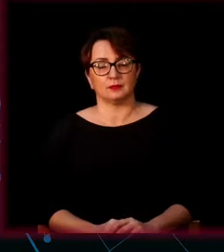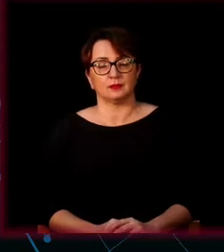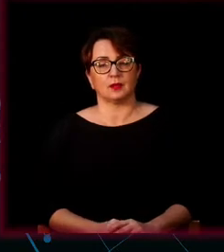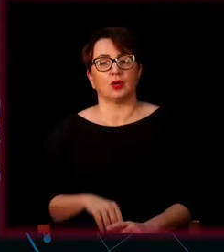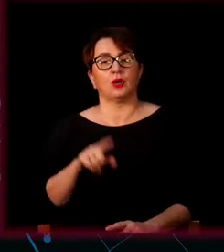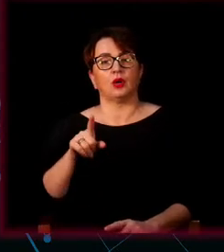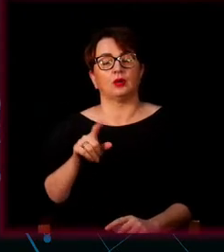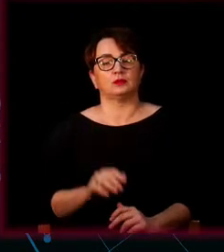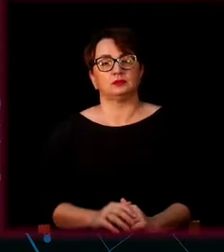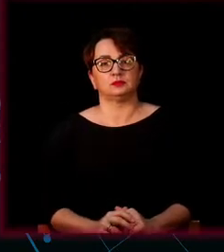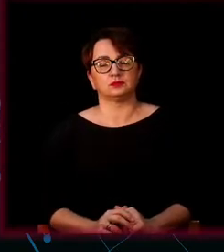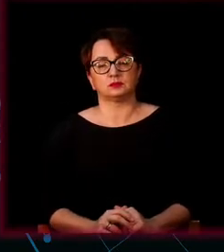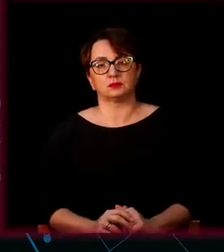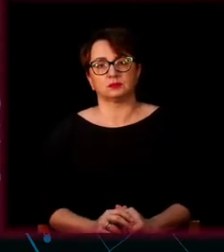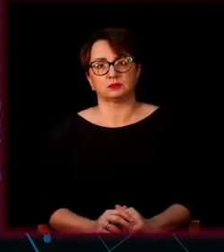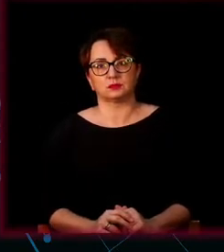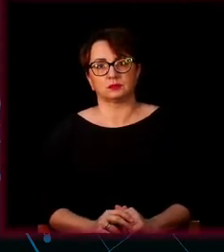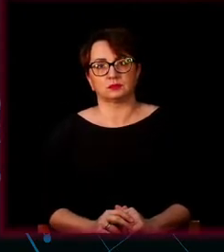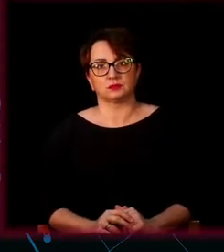o właśnie